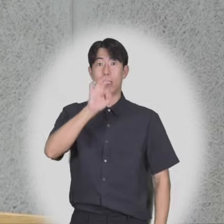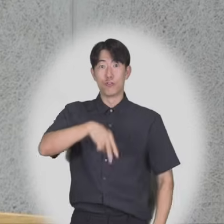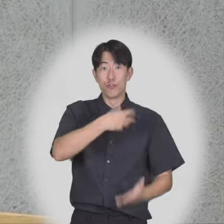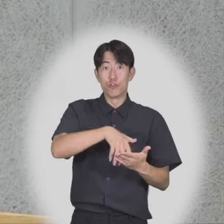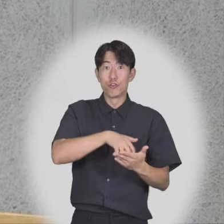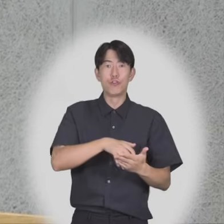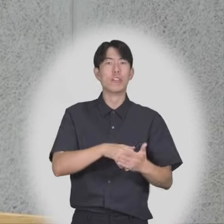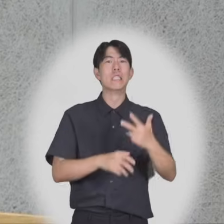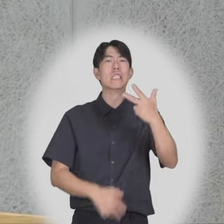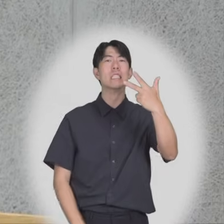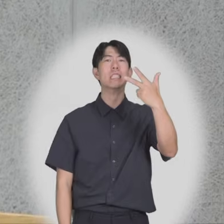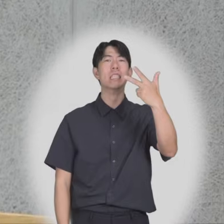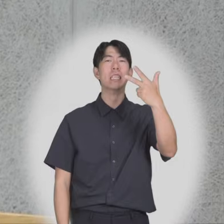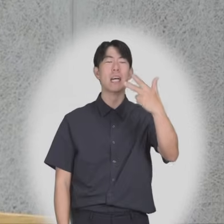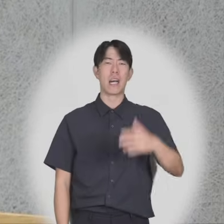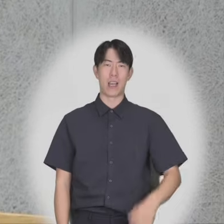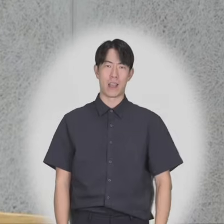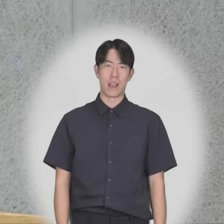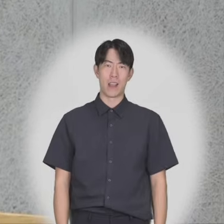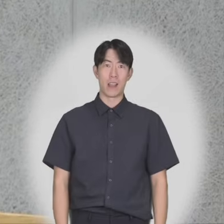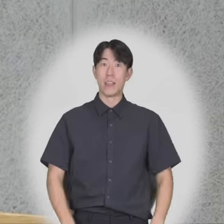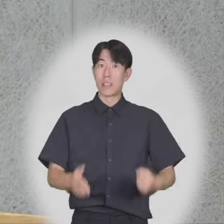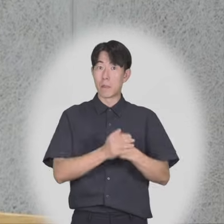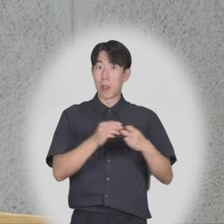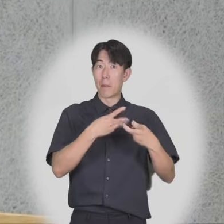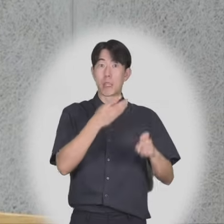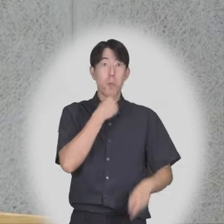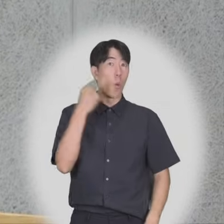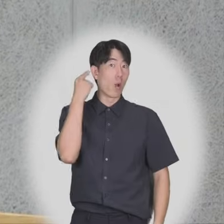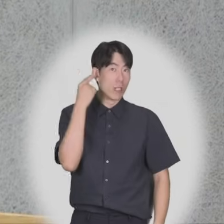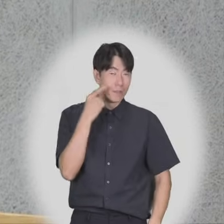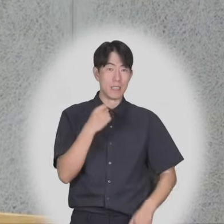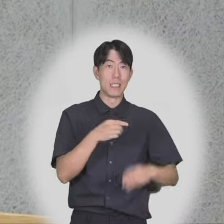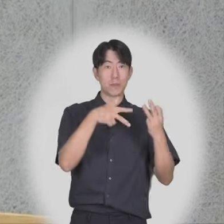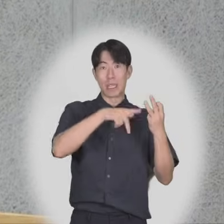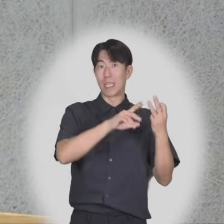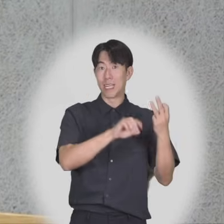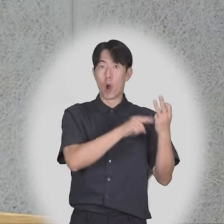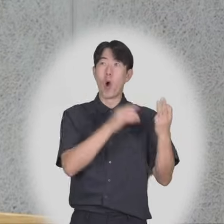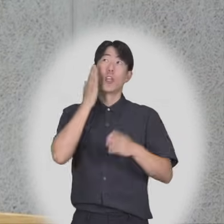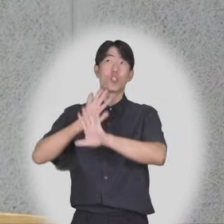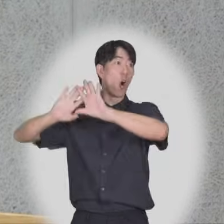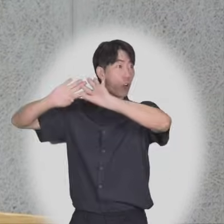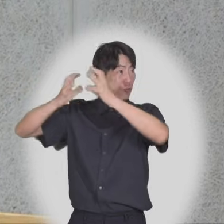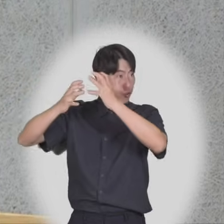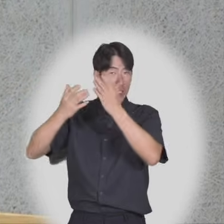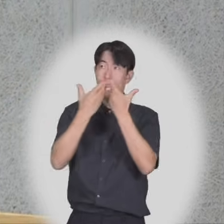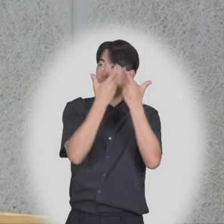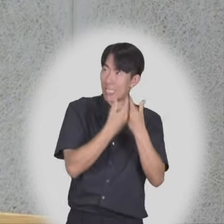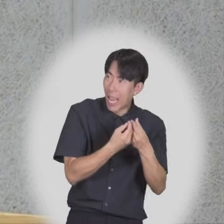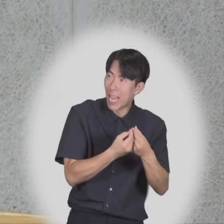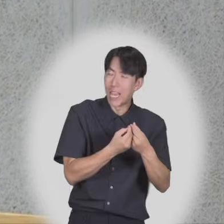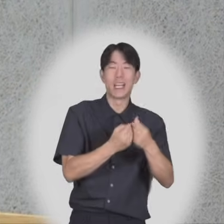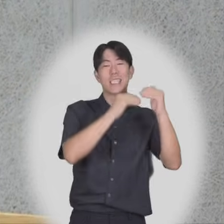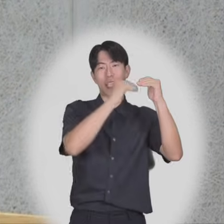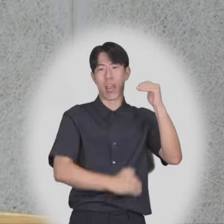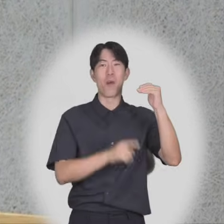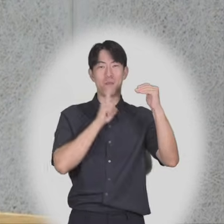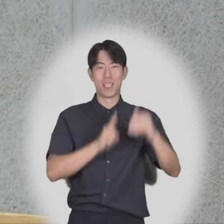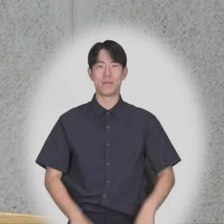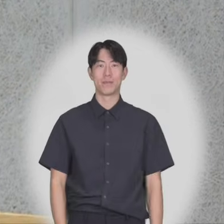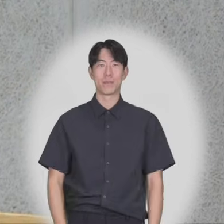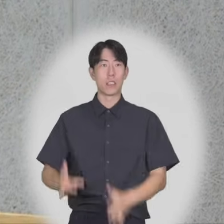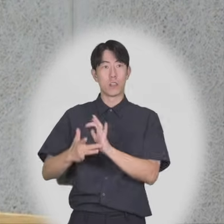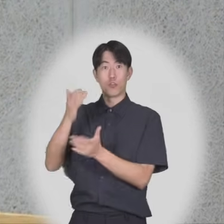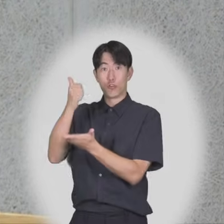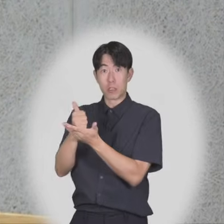나와요. 그래서 이제 마태복음 13장을 천국 비유장 그렇게 이제 얘기하기도 하는데요. 예수님은